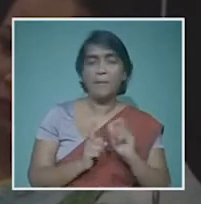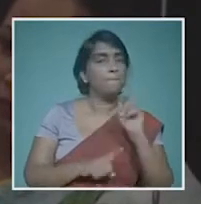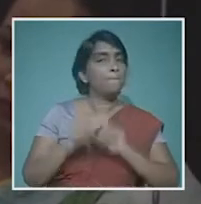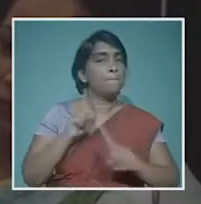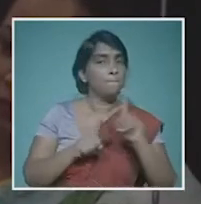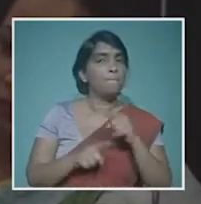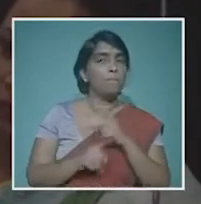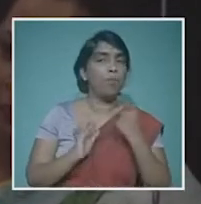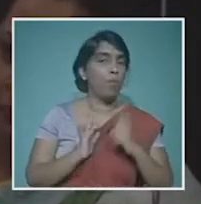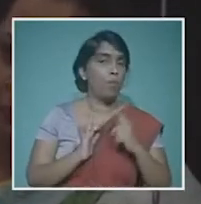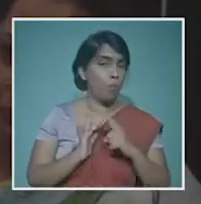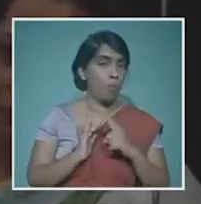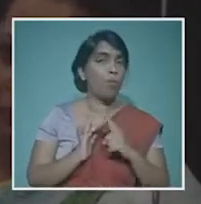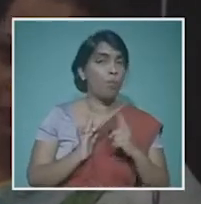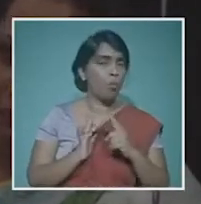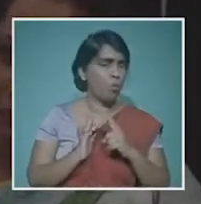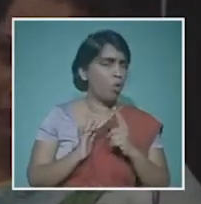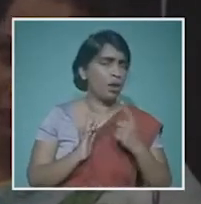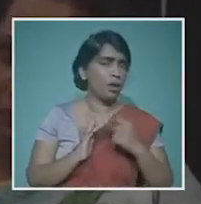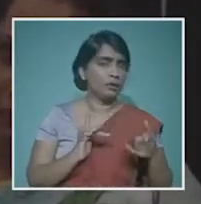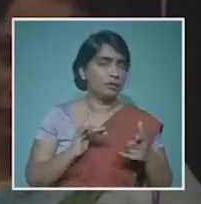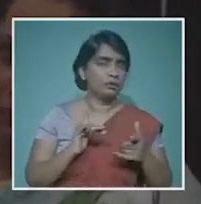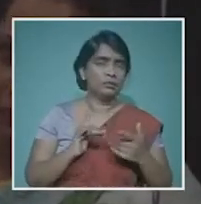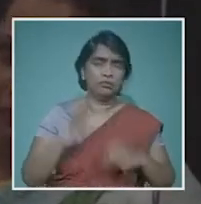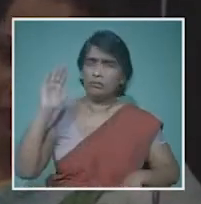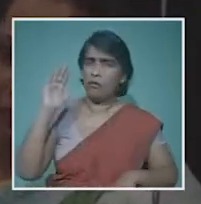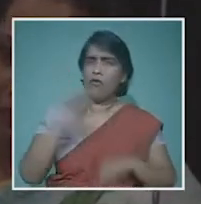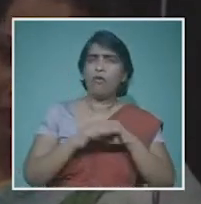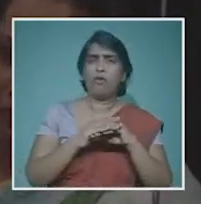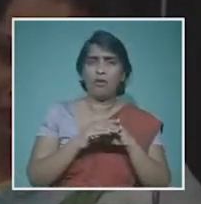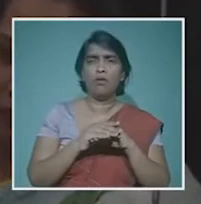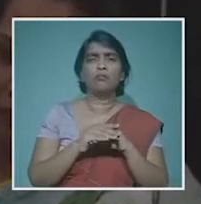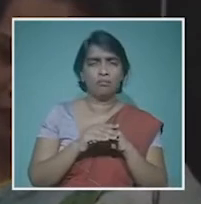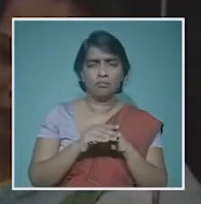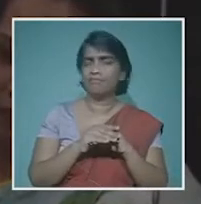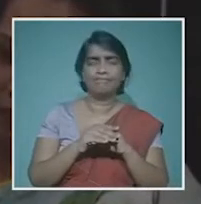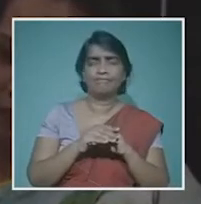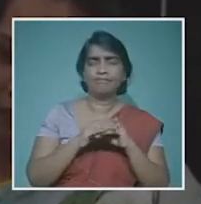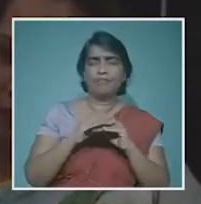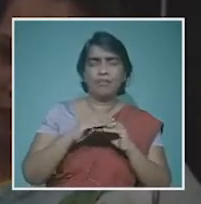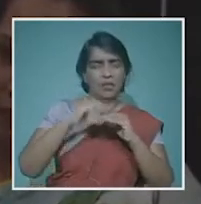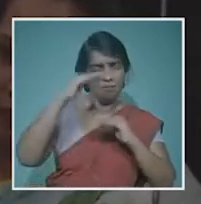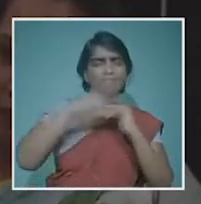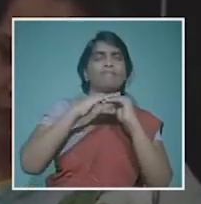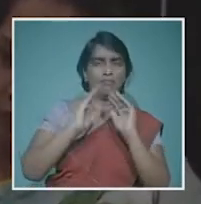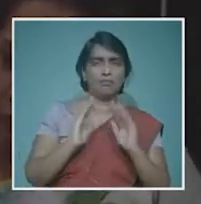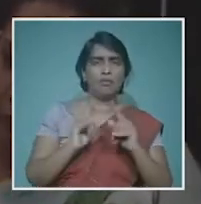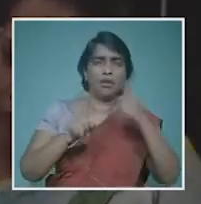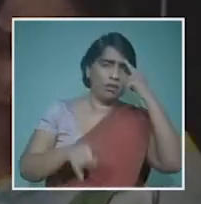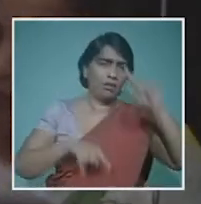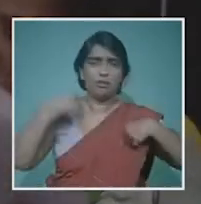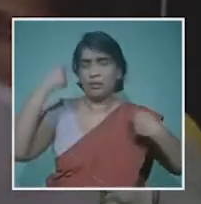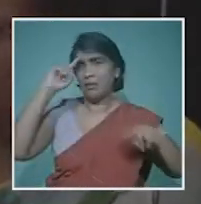පාර්ලිමේන්තුව මේ පොලි අනුපාතයේ උපරිමයකට නැතිනම් කැප් එකක් දමන්න ඕන. නැත්නම් මේ කරන්න බෑ. එක එක්කෙනාට ඕන